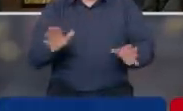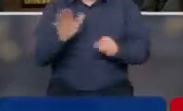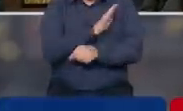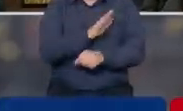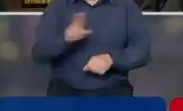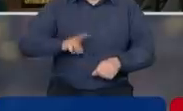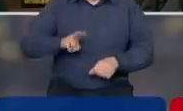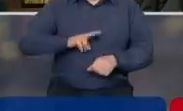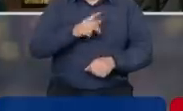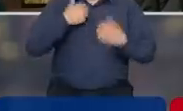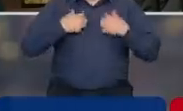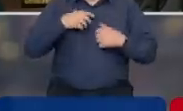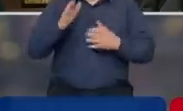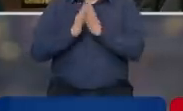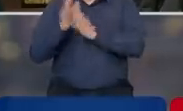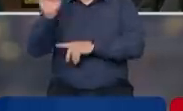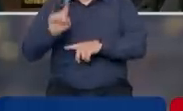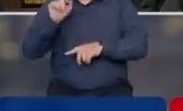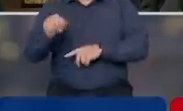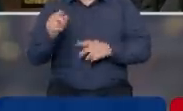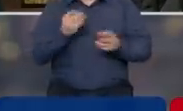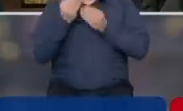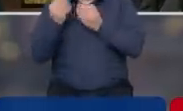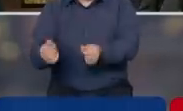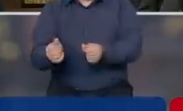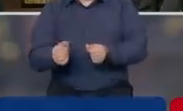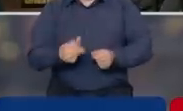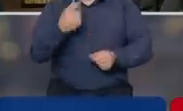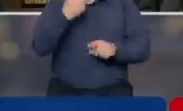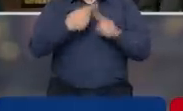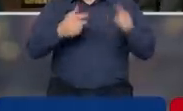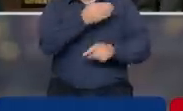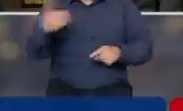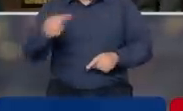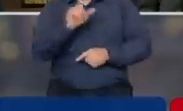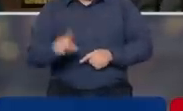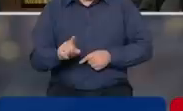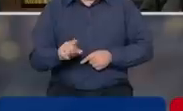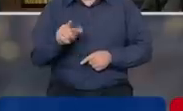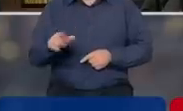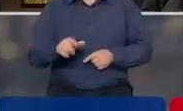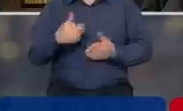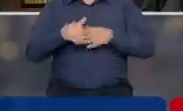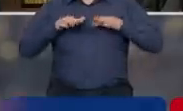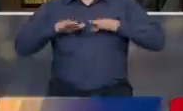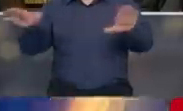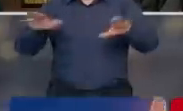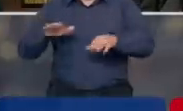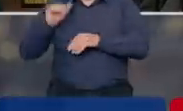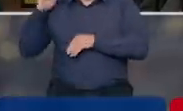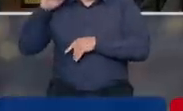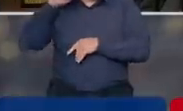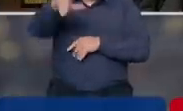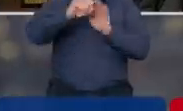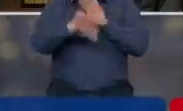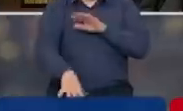ministerstwo środowiska lasy państwowe jak finansują już teraz przeszło pół miliona złotych chociażby na flotę samochodową pan premier